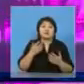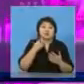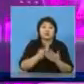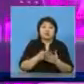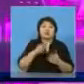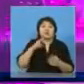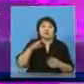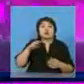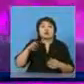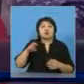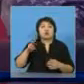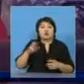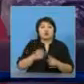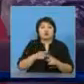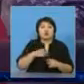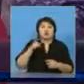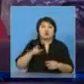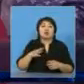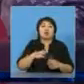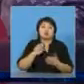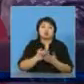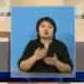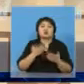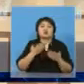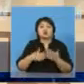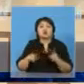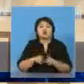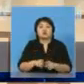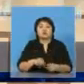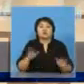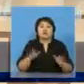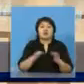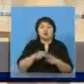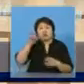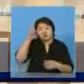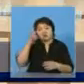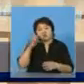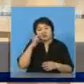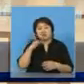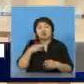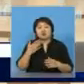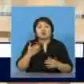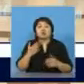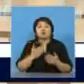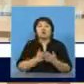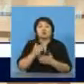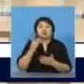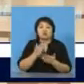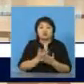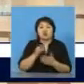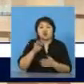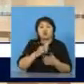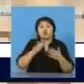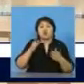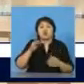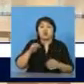қаратқан Димаш Құдайберген де осы ұлағатты ұядан ұшқаны белгілі. Біздің филармония осы Қазақстандағы шоқтығы биік, тарихы